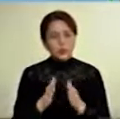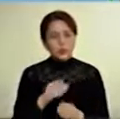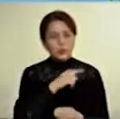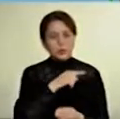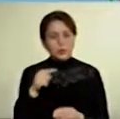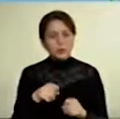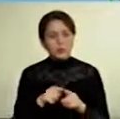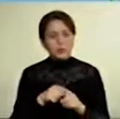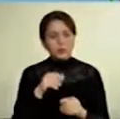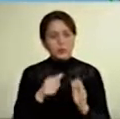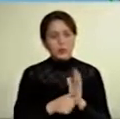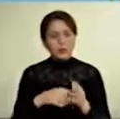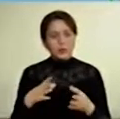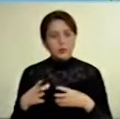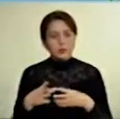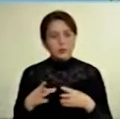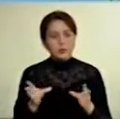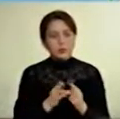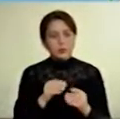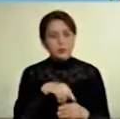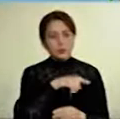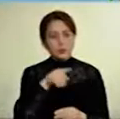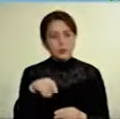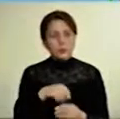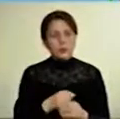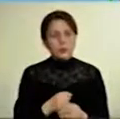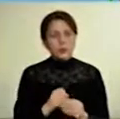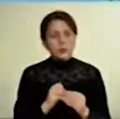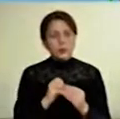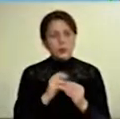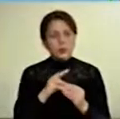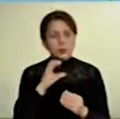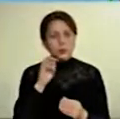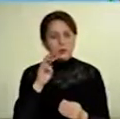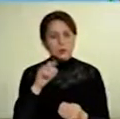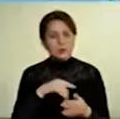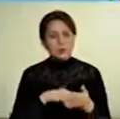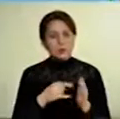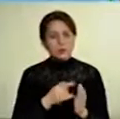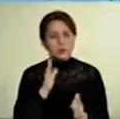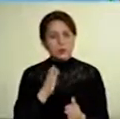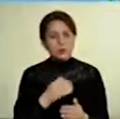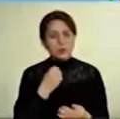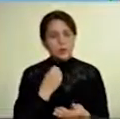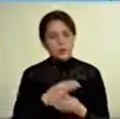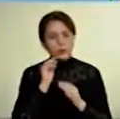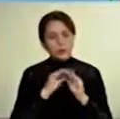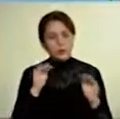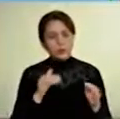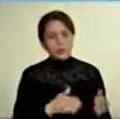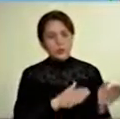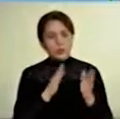6. Birgalikda bular 12 santimetr kvadratni keltirib chiqaradi. Aziz o'quvchilar, endi